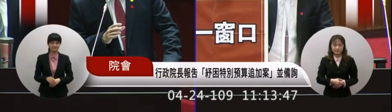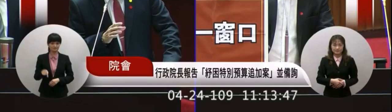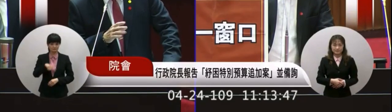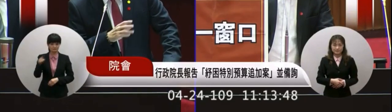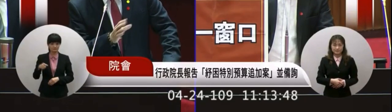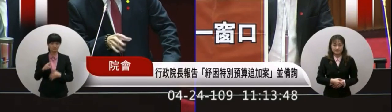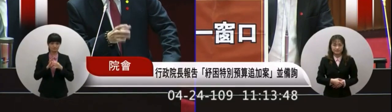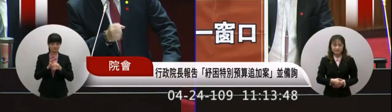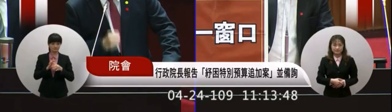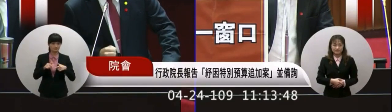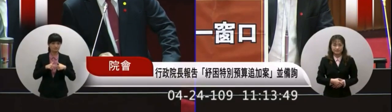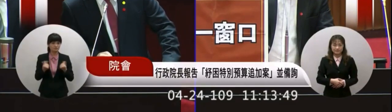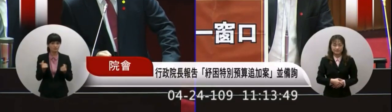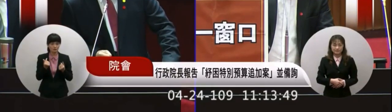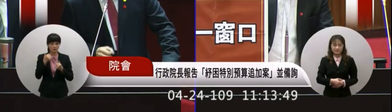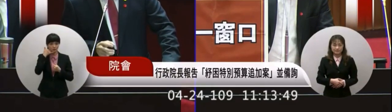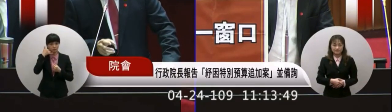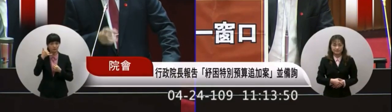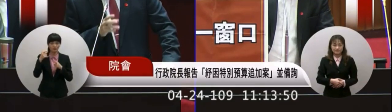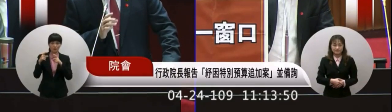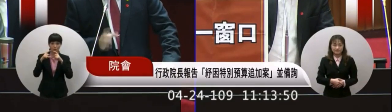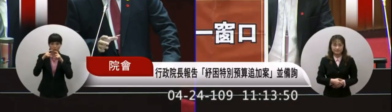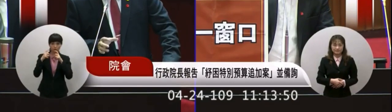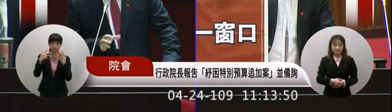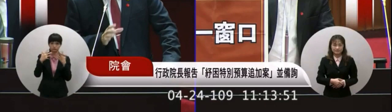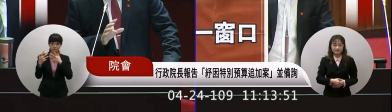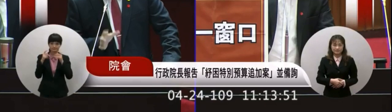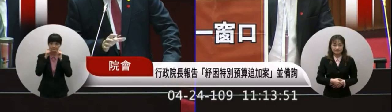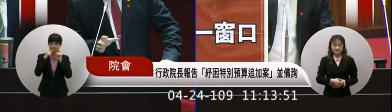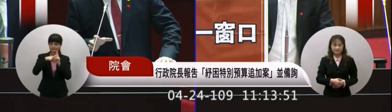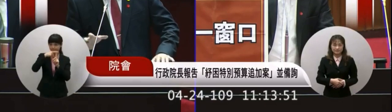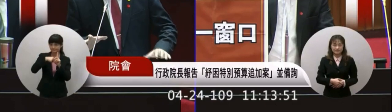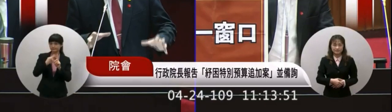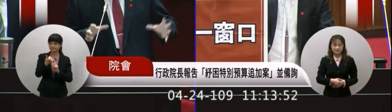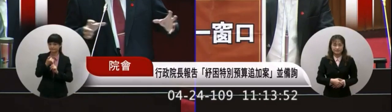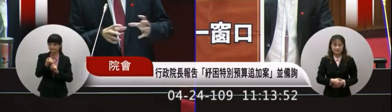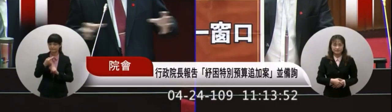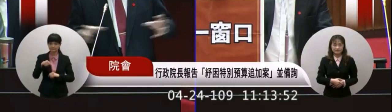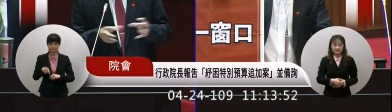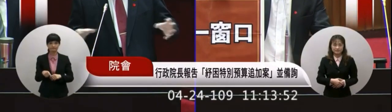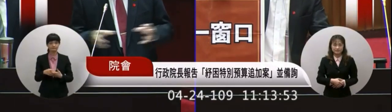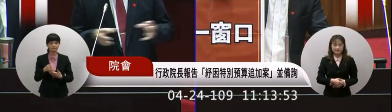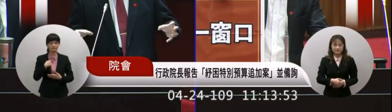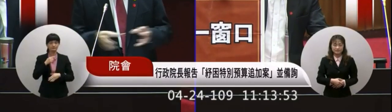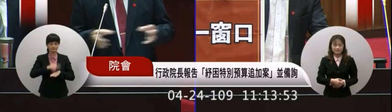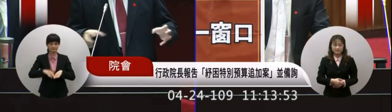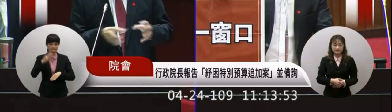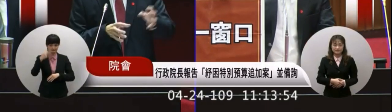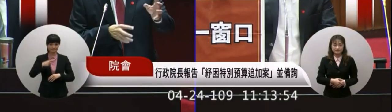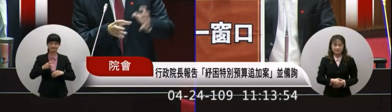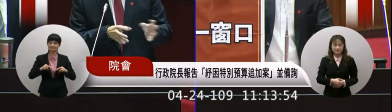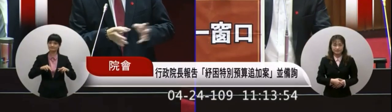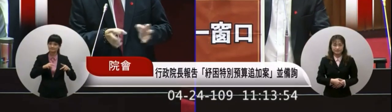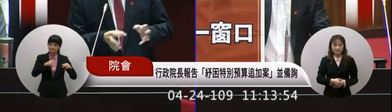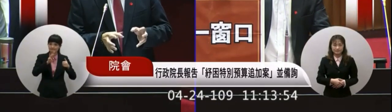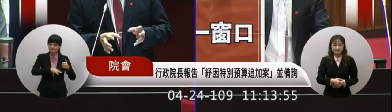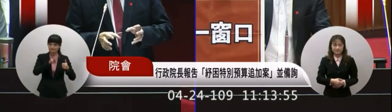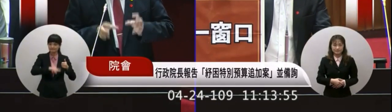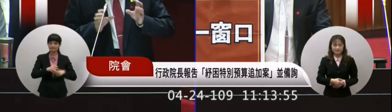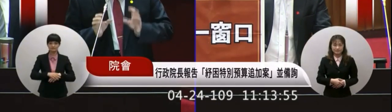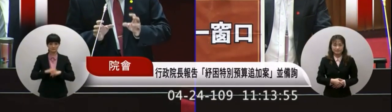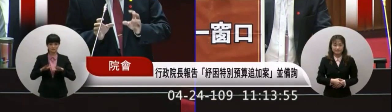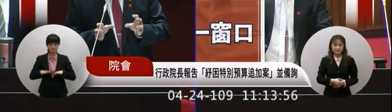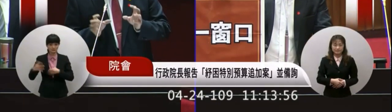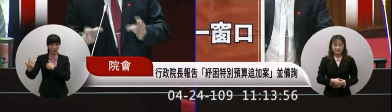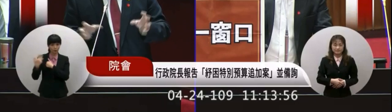谓回答，迄、那个回答嘅品质啦，啊，即、这个就是 Q&A 一只量吼，因为最近阮伫咧整合人咧问嘅是啥物